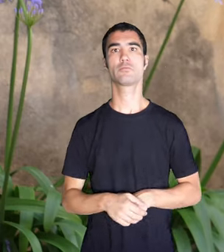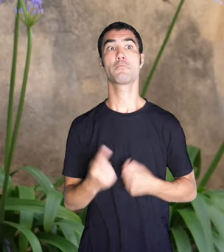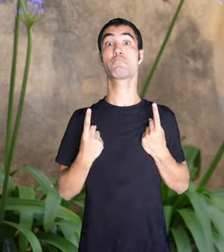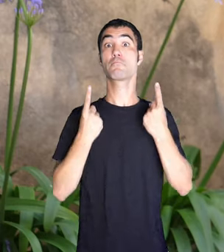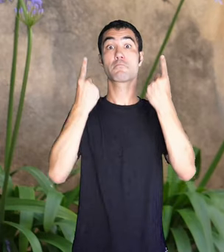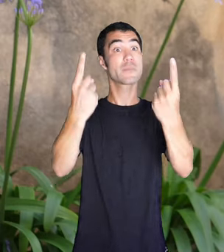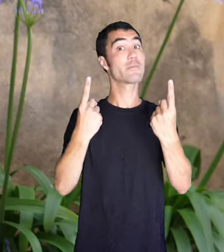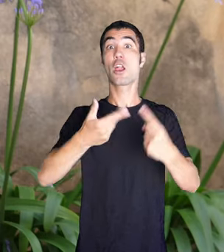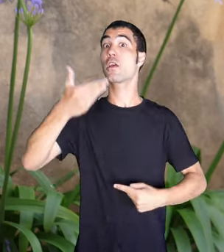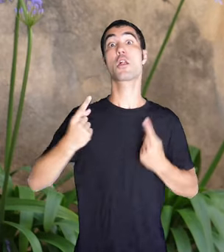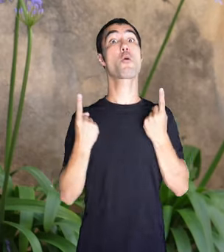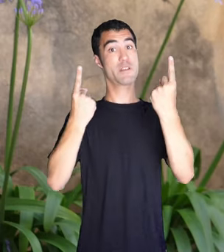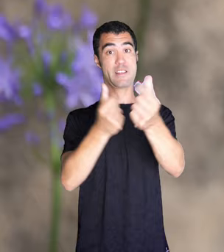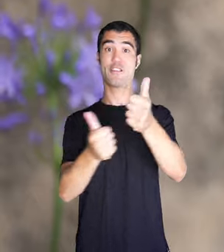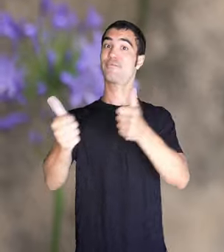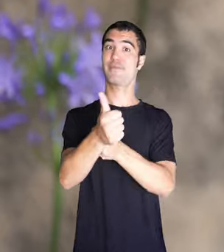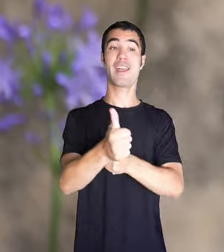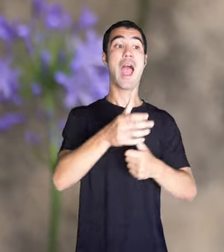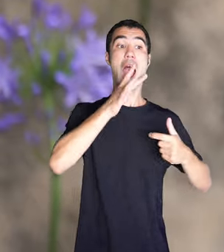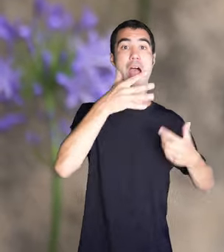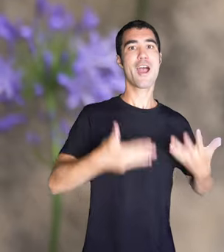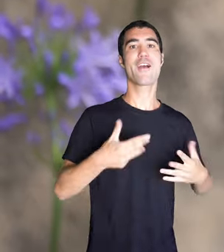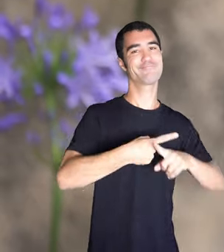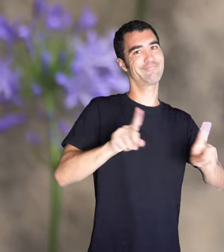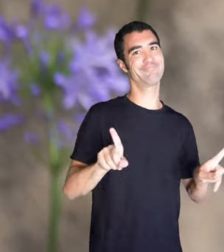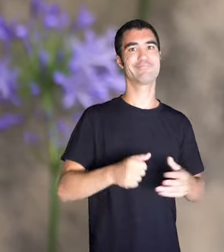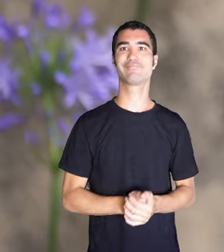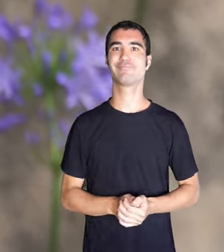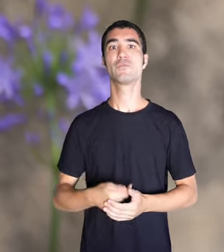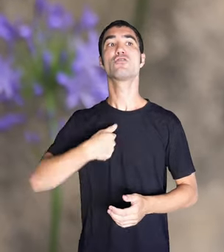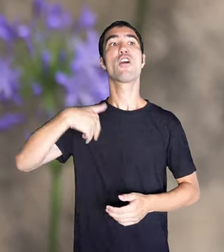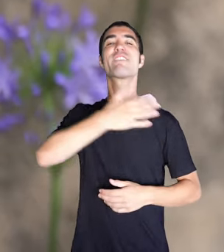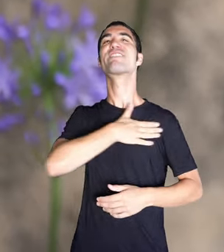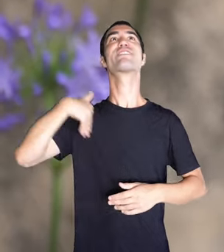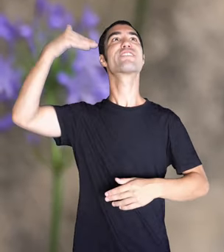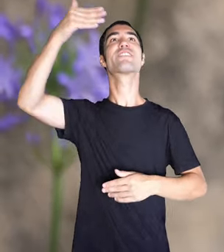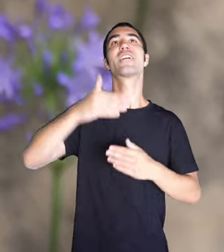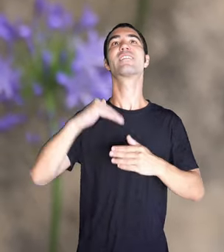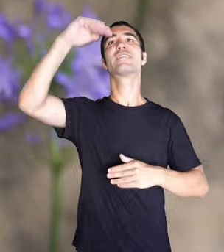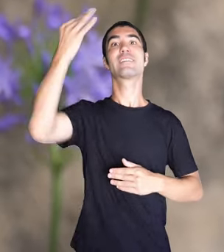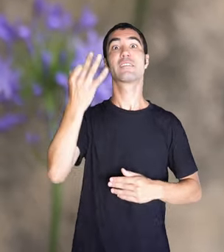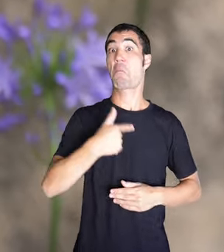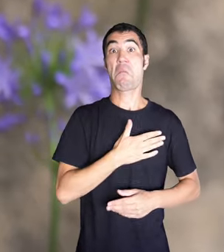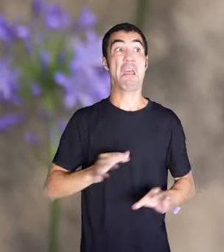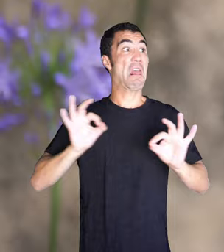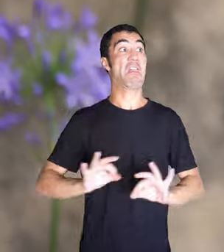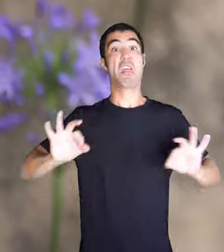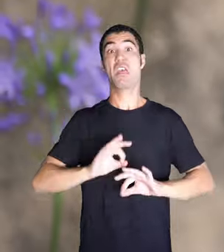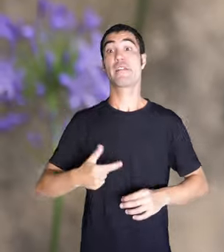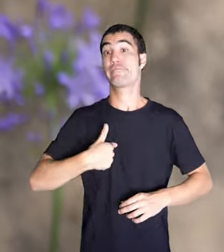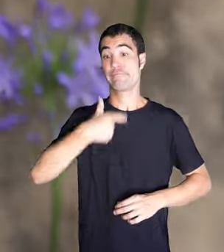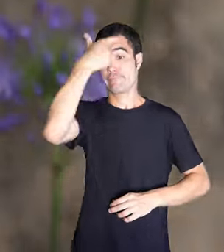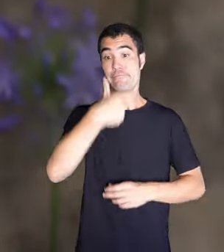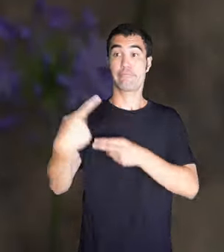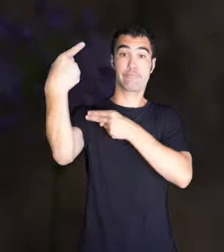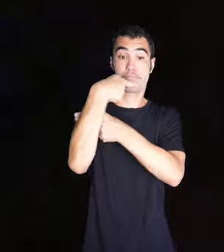primer era lo primer, no es com ara. Què volia ser? Jo no volia ser res. Lo que vaig haver de fer,